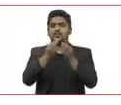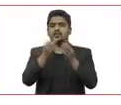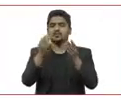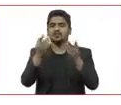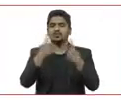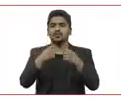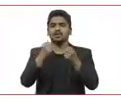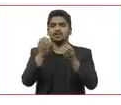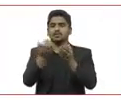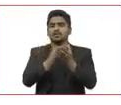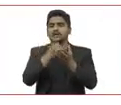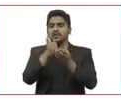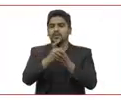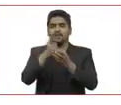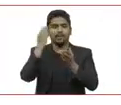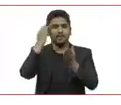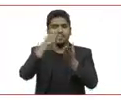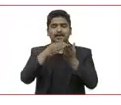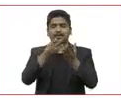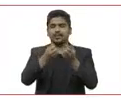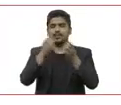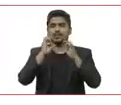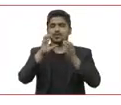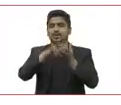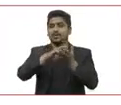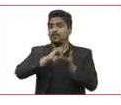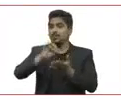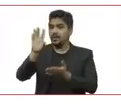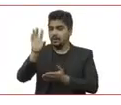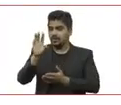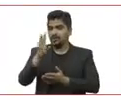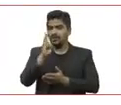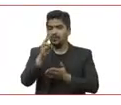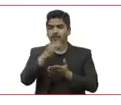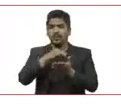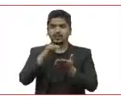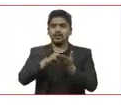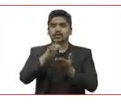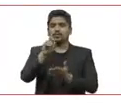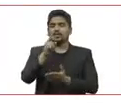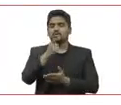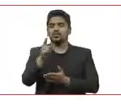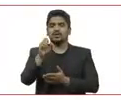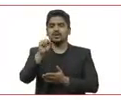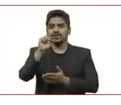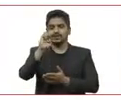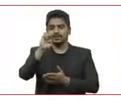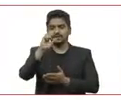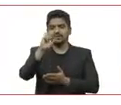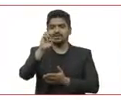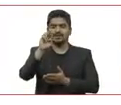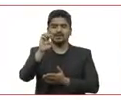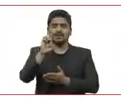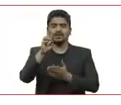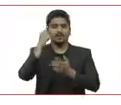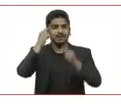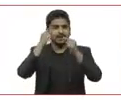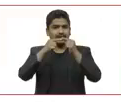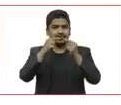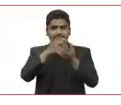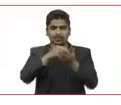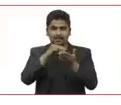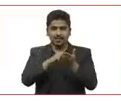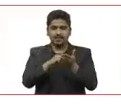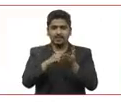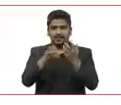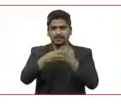सङ्गठनको मान्यता प्राप्त प्रयोगशालामा पठाएका थियौँ। तीमध्ये 10वटा यस जिन नेगेटिभ मध्ये 9वटा देशका